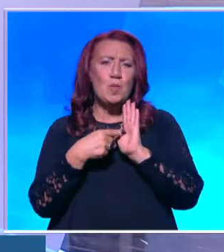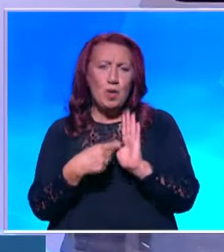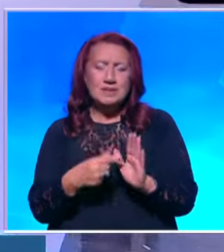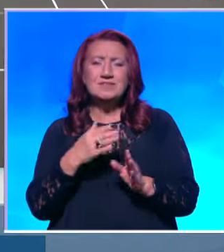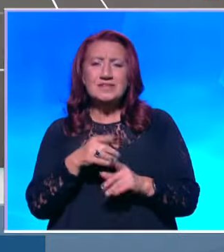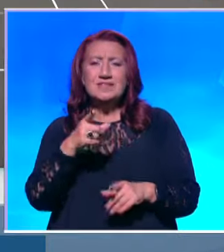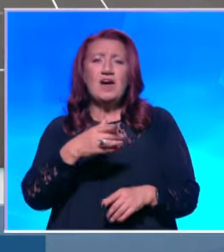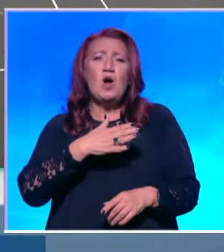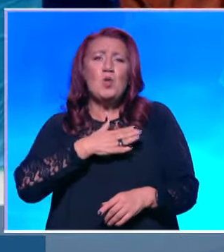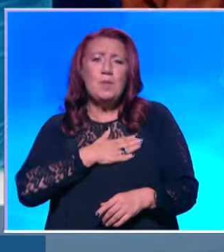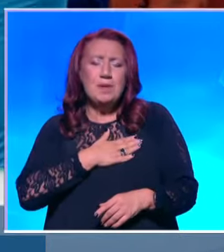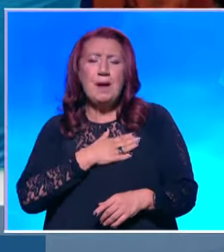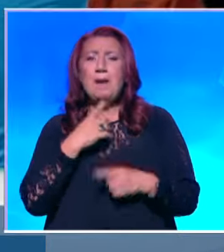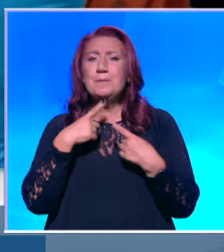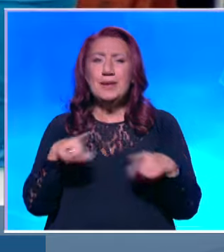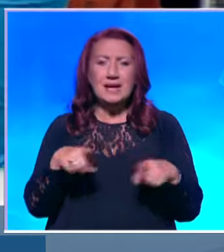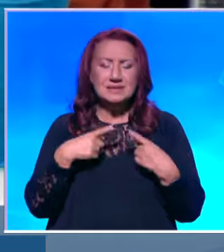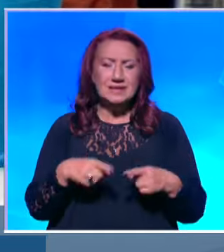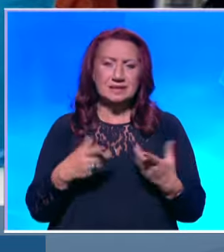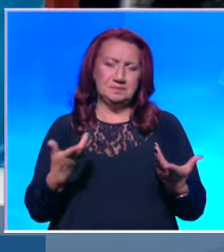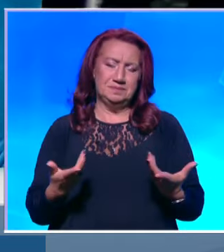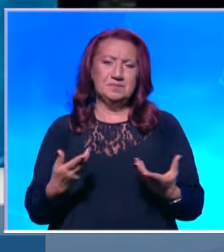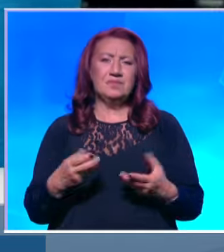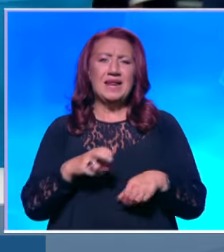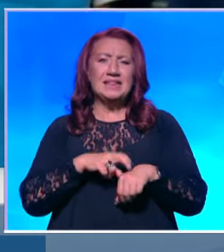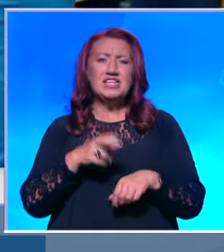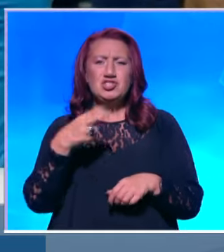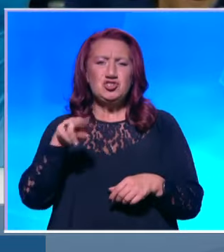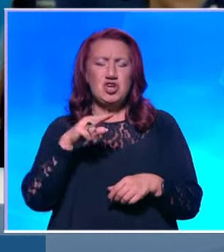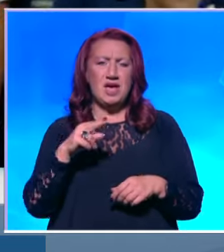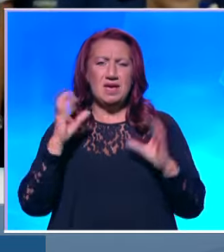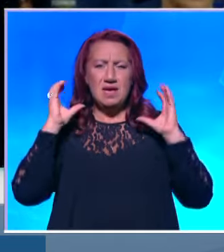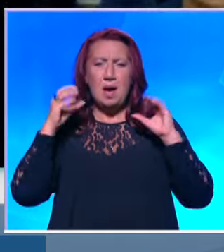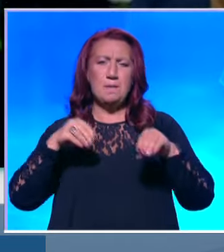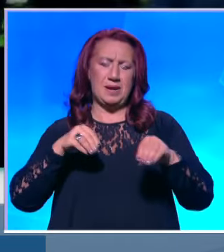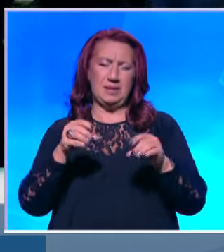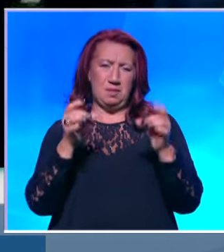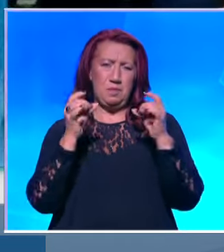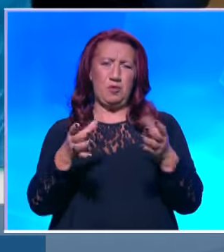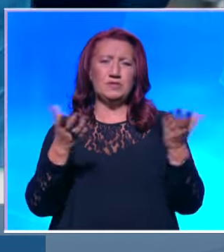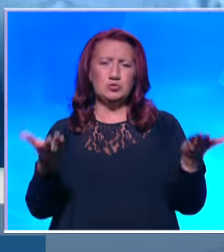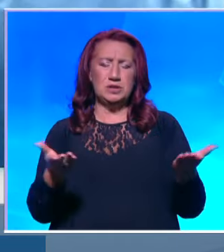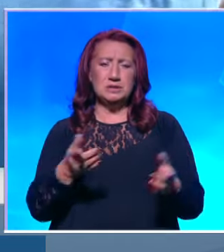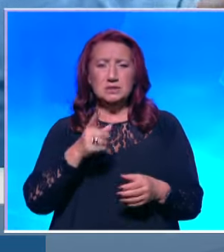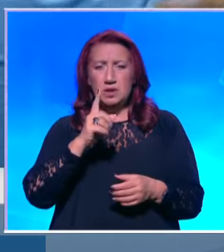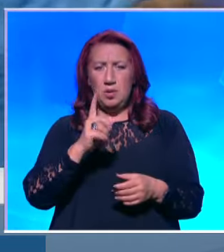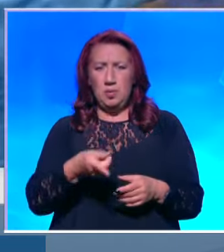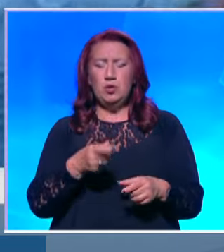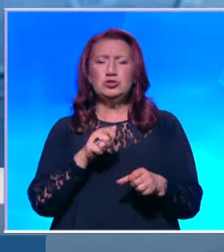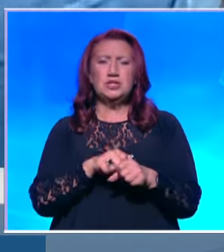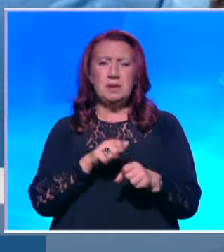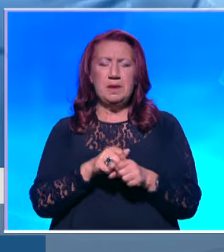му български песни според мен же мартен е достатъчно професионалист че можеше да направи и хаос